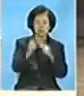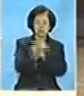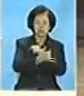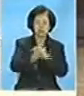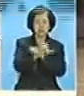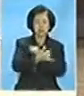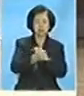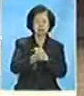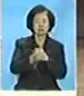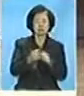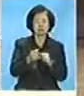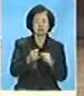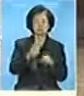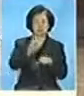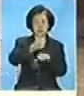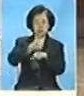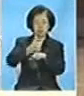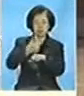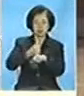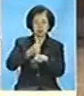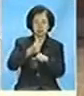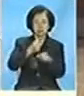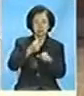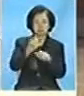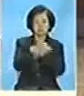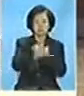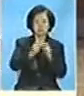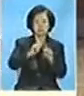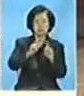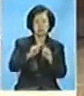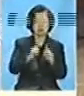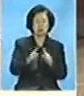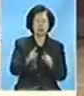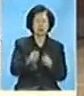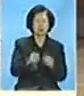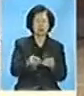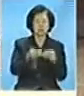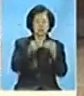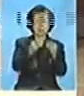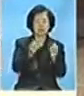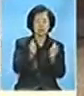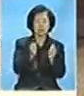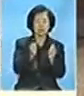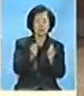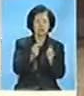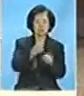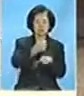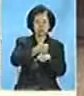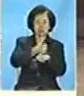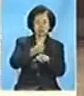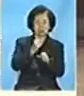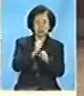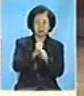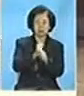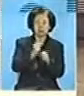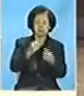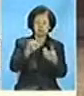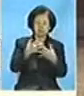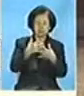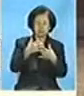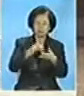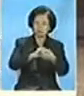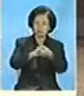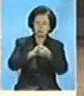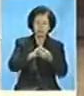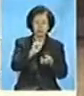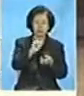างทีนะครับผู้นำประเทศต่างๆนะครับถ้าเราเองให้แต่ผู้ประกอบการไปดำเนินการนะครับถ้าความสัมพันธ์ไม่ดีก็ทำ